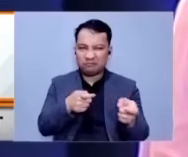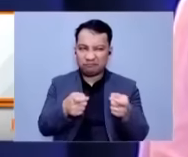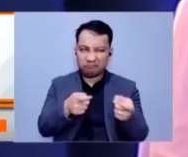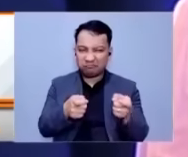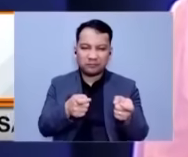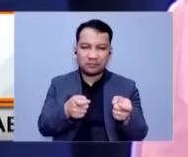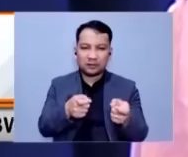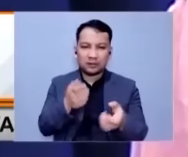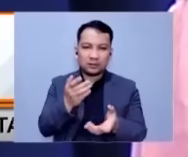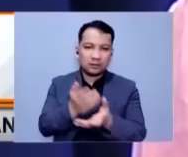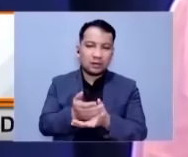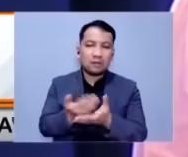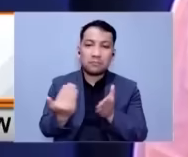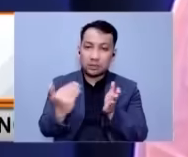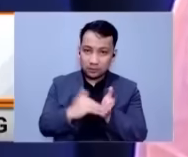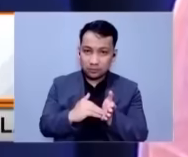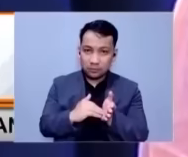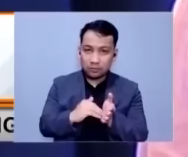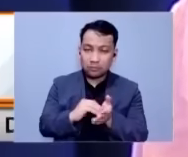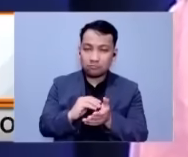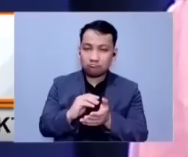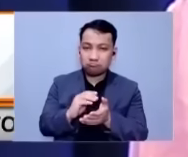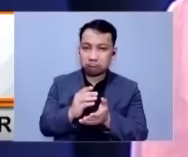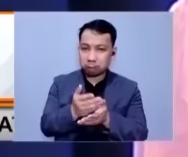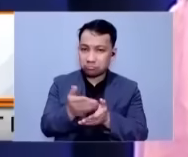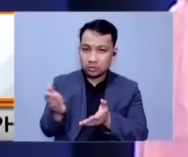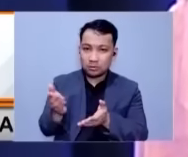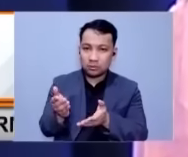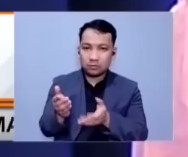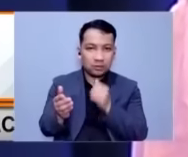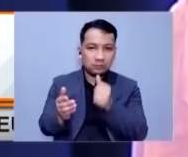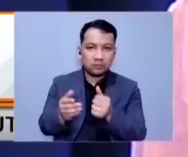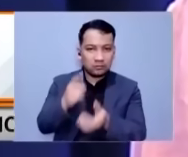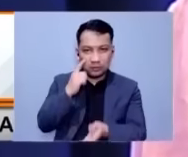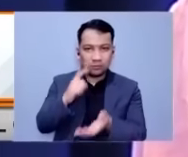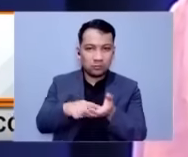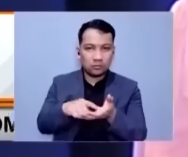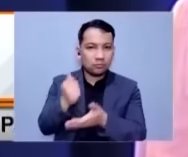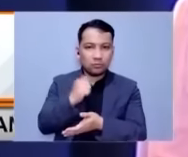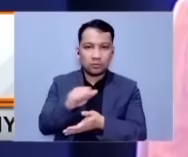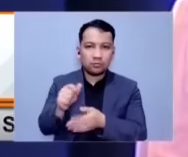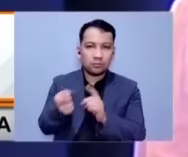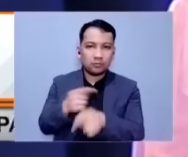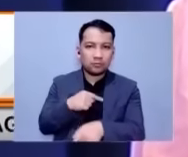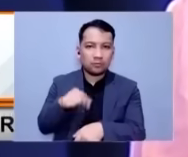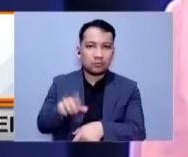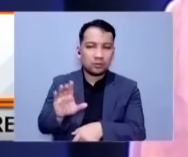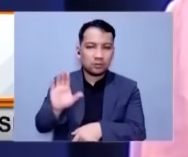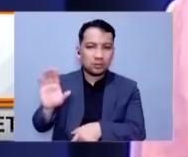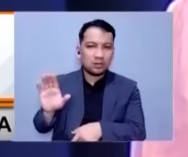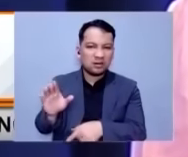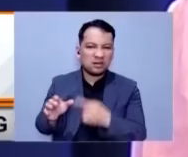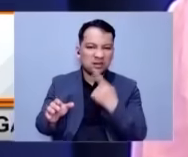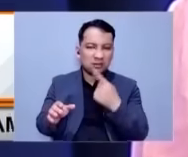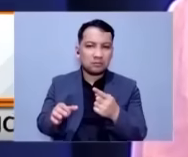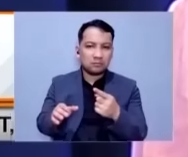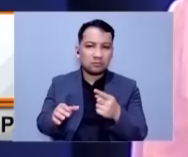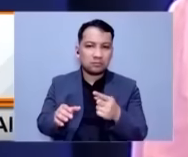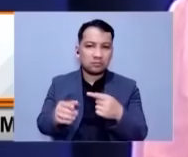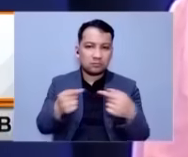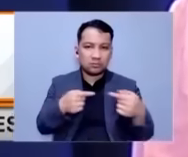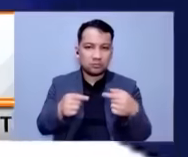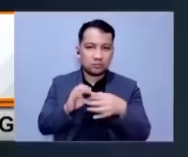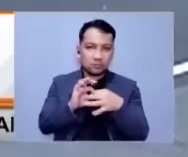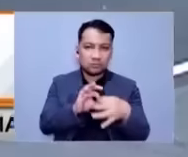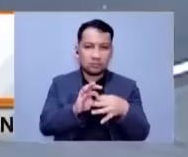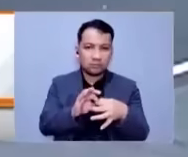However, again, we will not recognize anything that will come out of that that conversation or coordination with